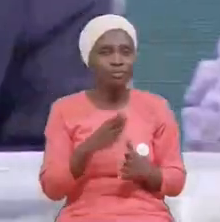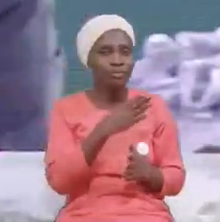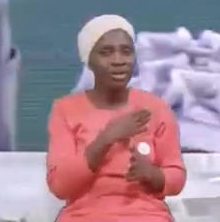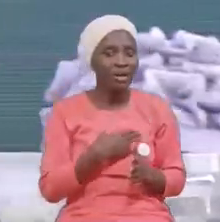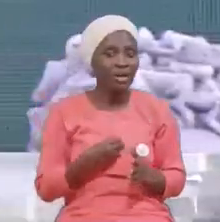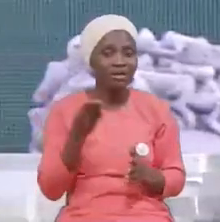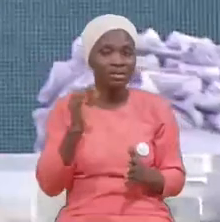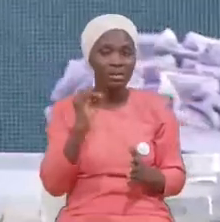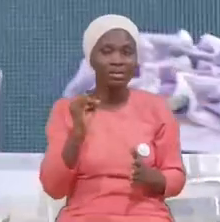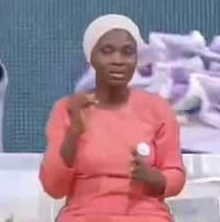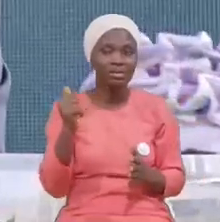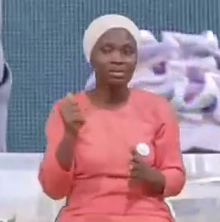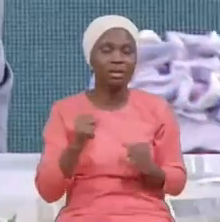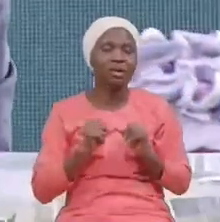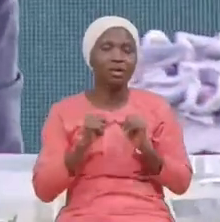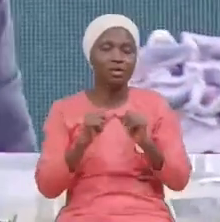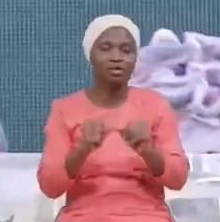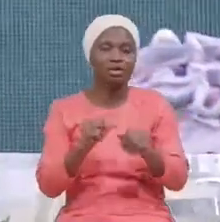Il y a un courage constant.